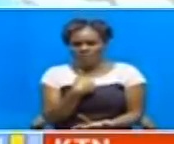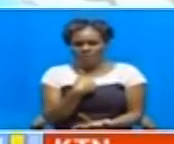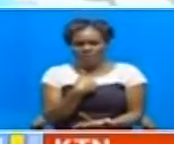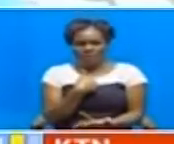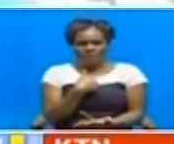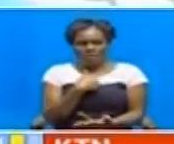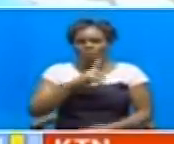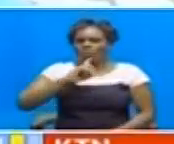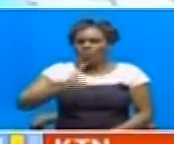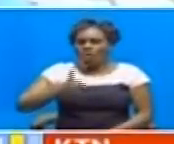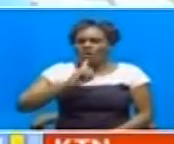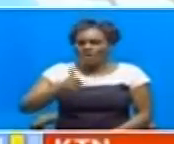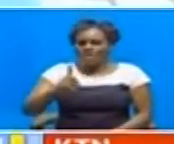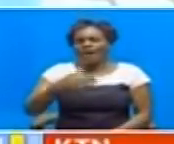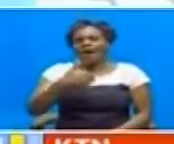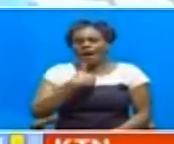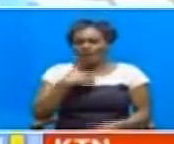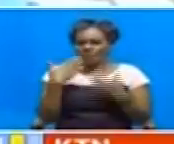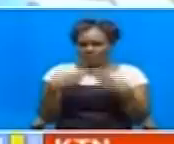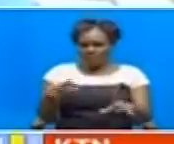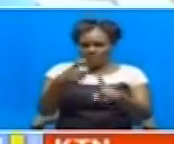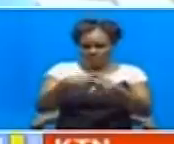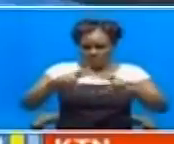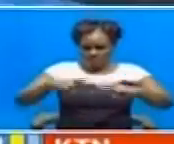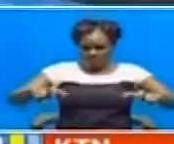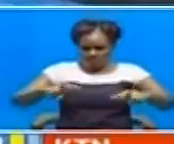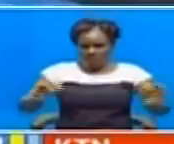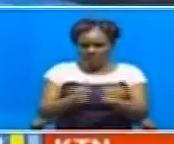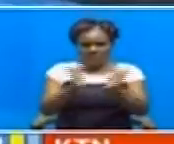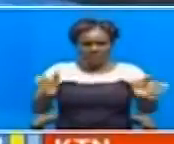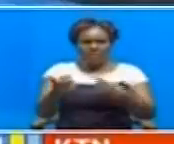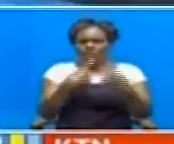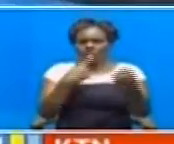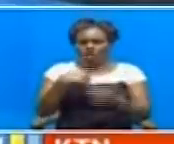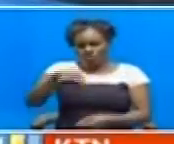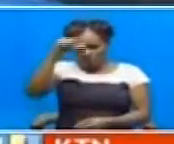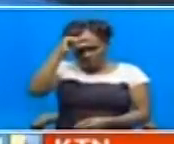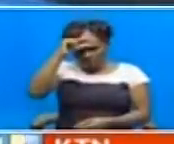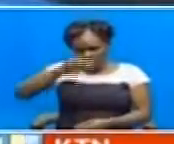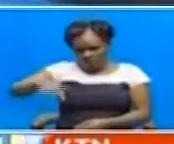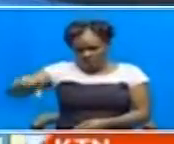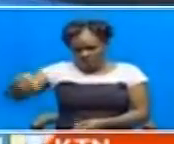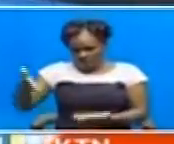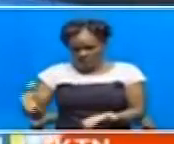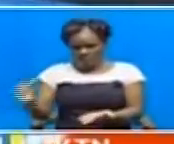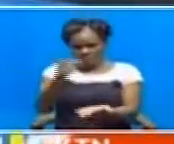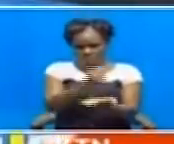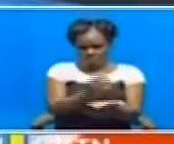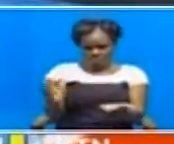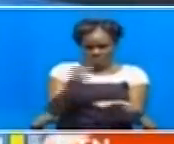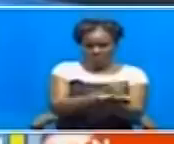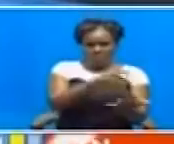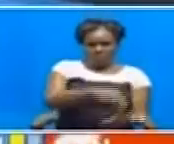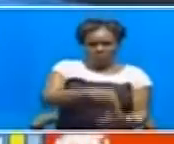we have a warning, kind of a warning from the inspector general. Mezungumza na serikali ya county, we are now recruiting